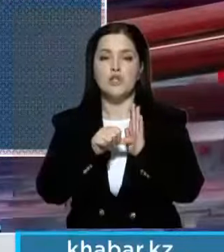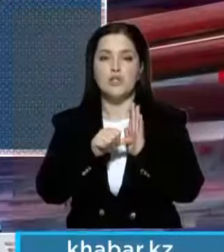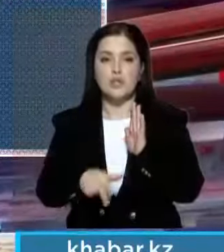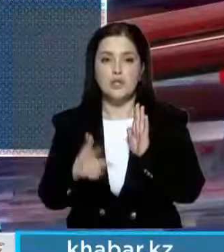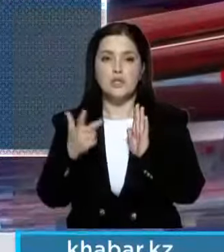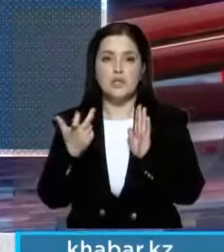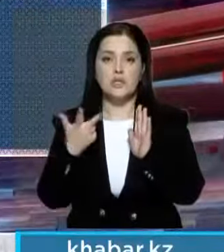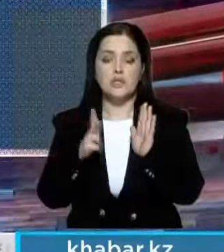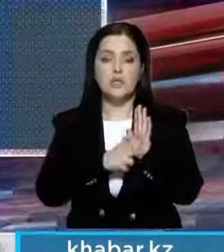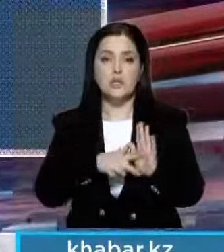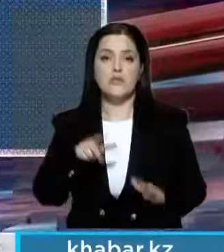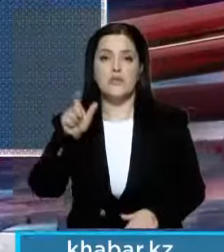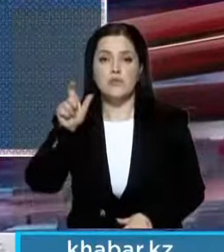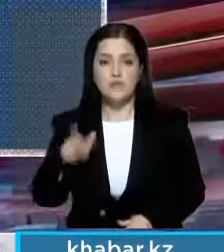еще